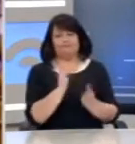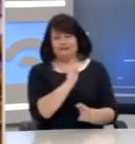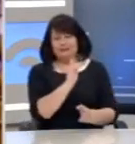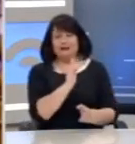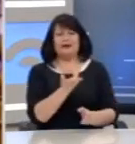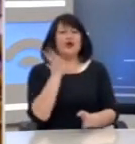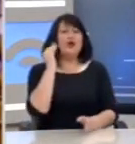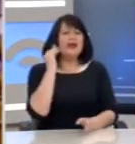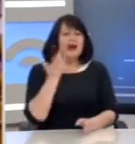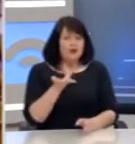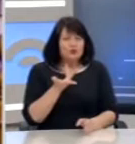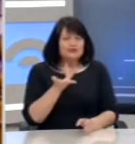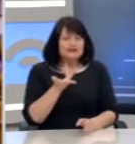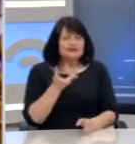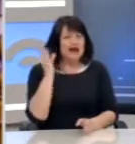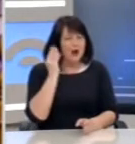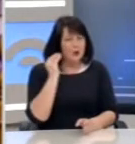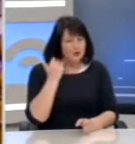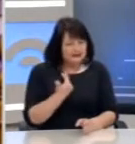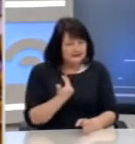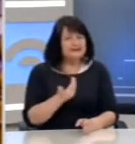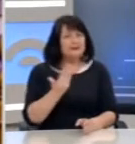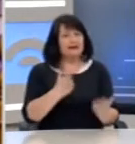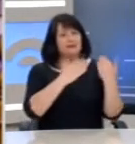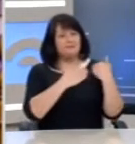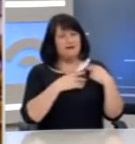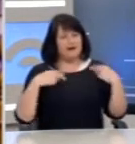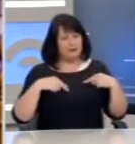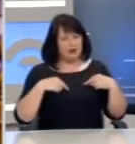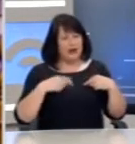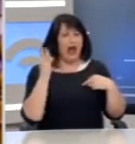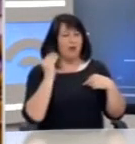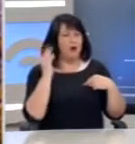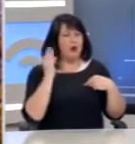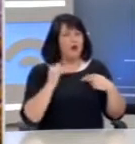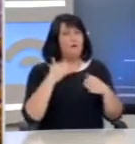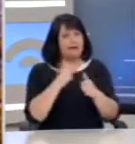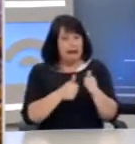θα έχετε ακούσει για να αντικρούσει όλους τους υπεύθυνους υπουργούς της κυβέρνησης.